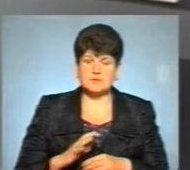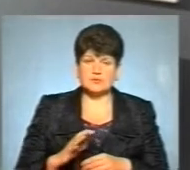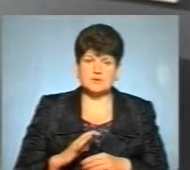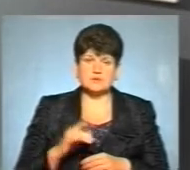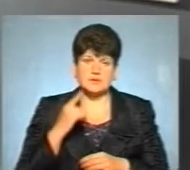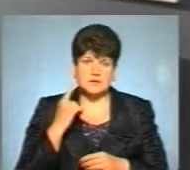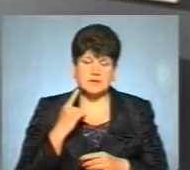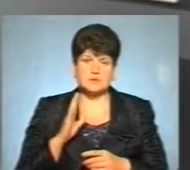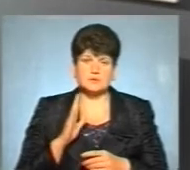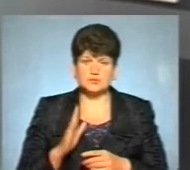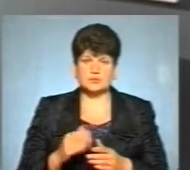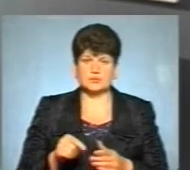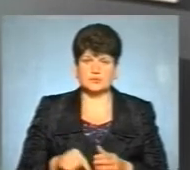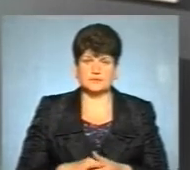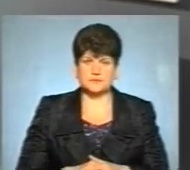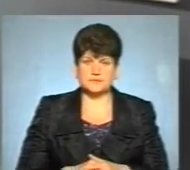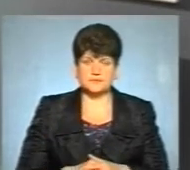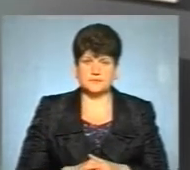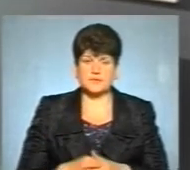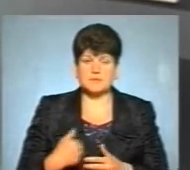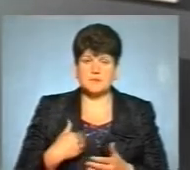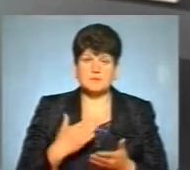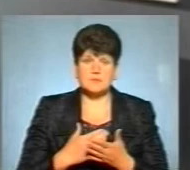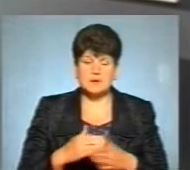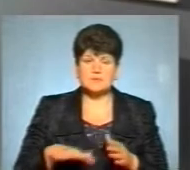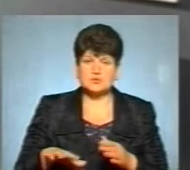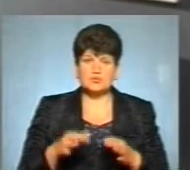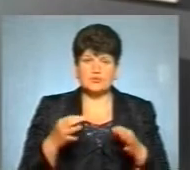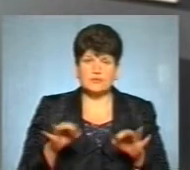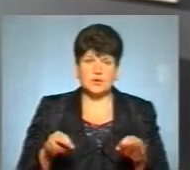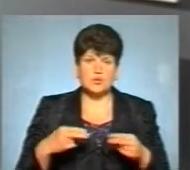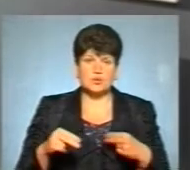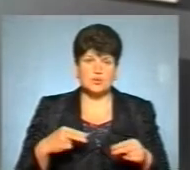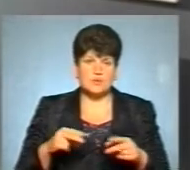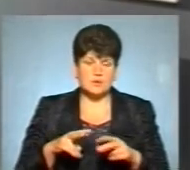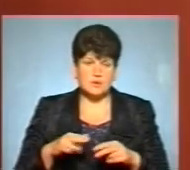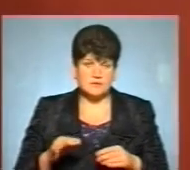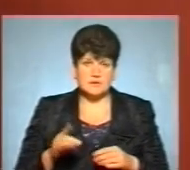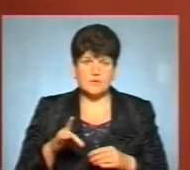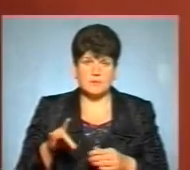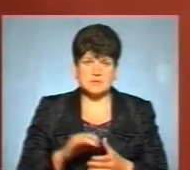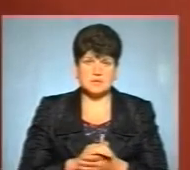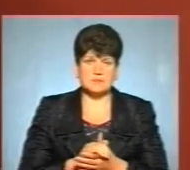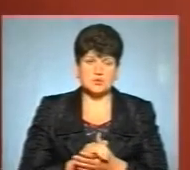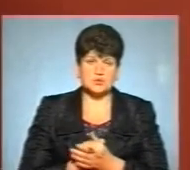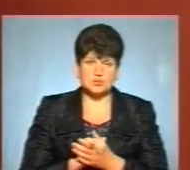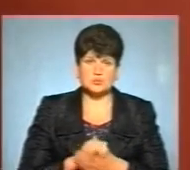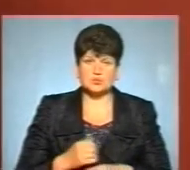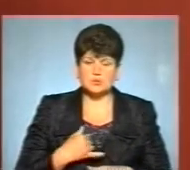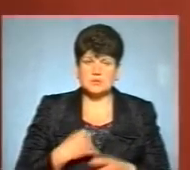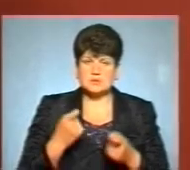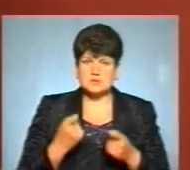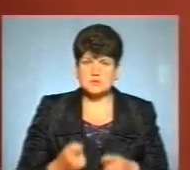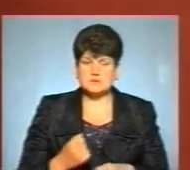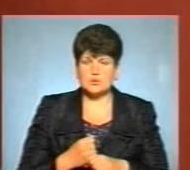буде перевозити назад в Італію. Ми маємо зони вільної торгівлі з Європейським Союзом. В нас дешевша